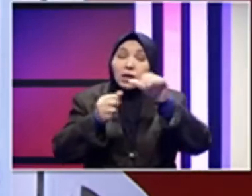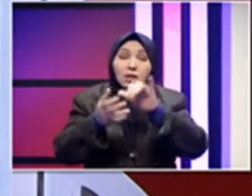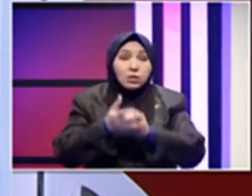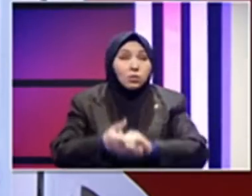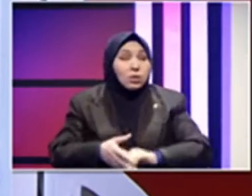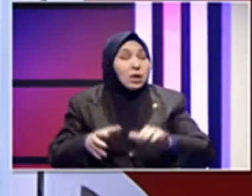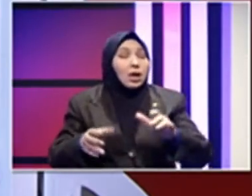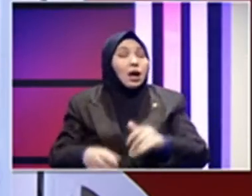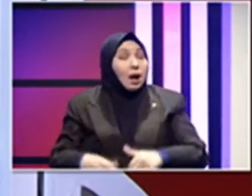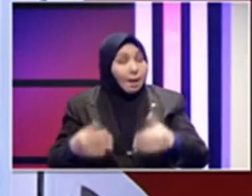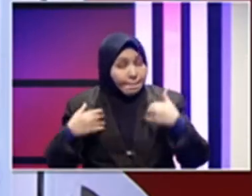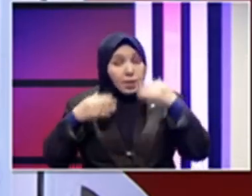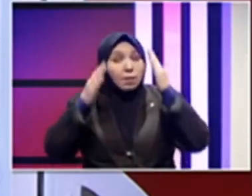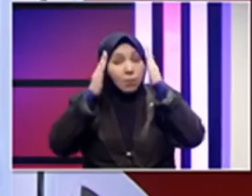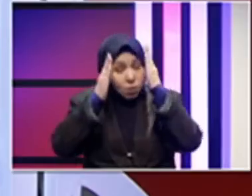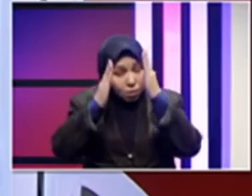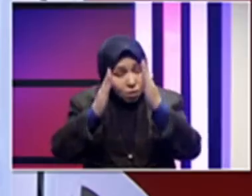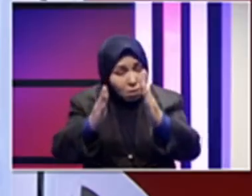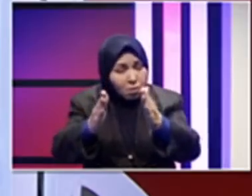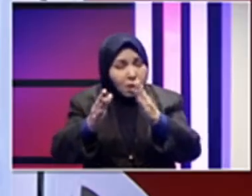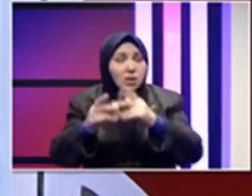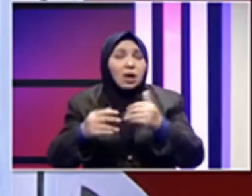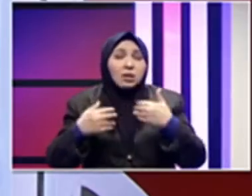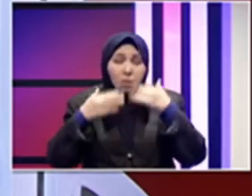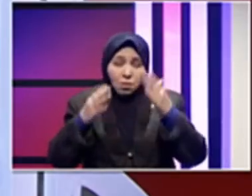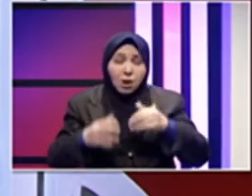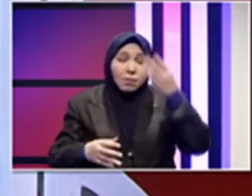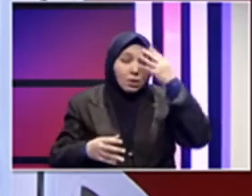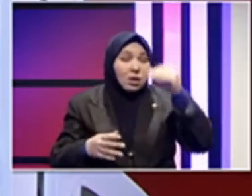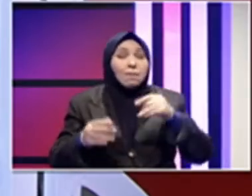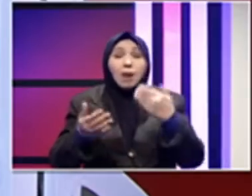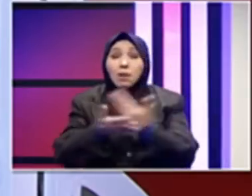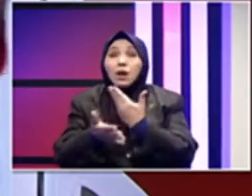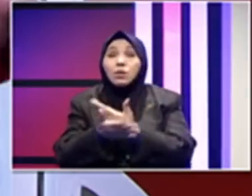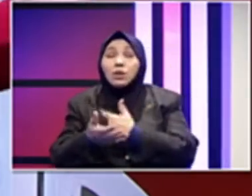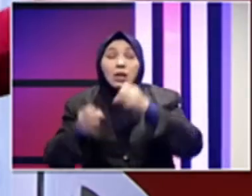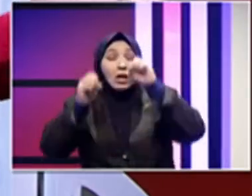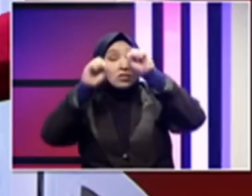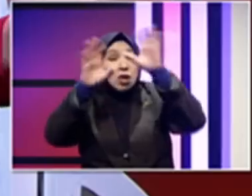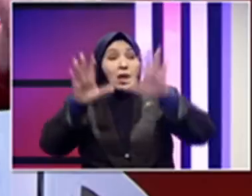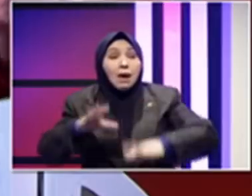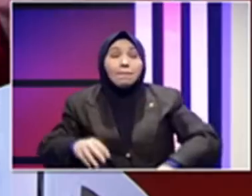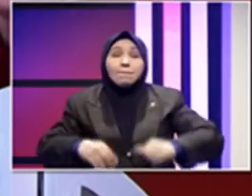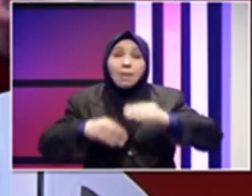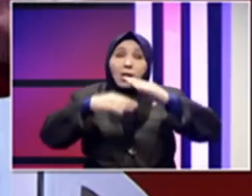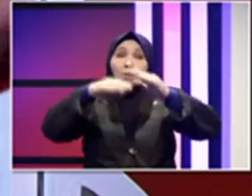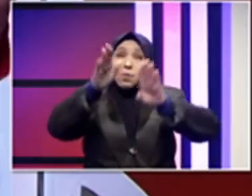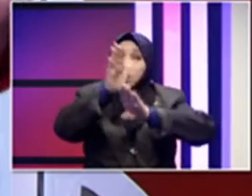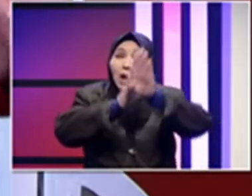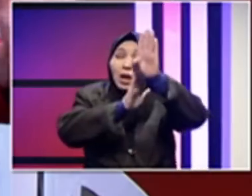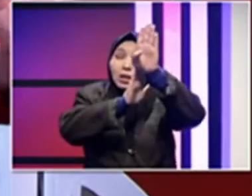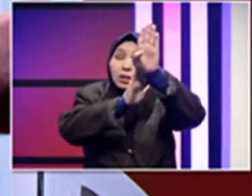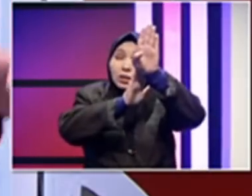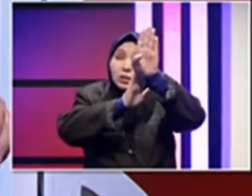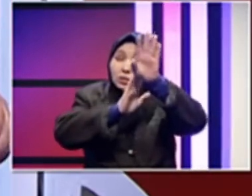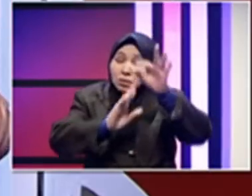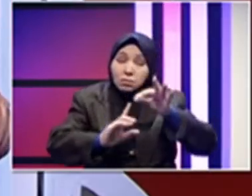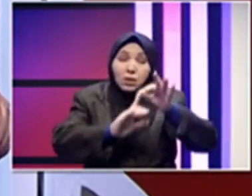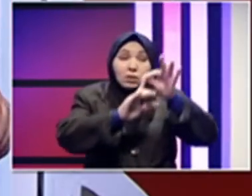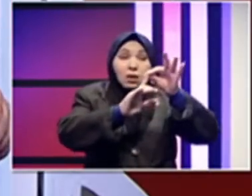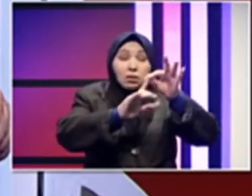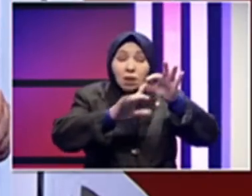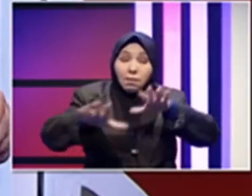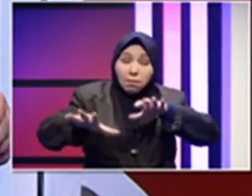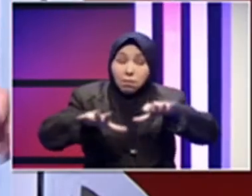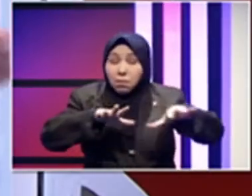ambil kisah, ada orang yang tak ambil kisah. Ya, baru-baru ni dekat Shah Alam, ya, ada bangunan-bangunan tertentu, kawasan tertentu terkesan dengan gempa bumi